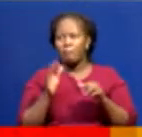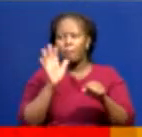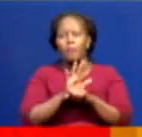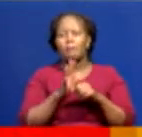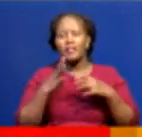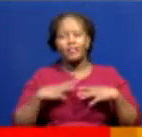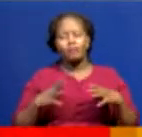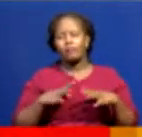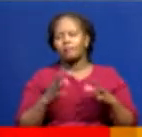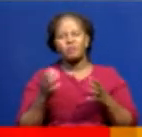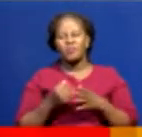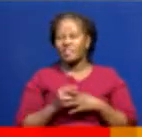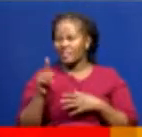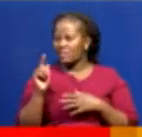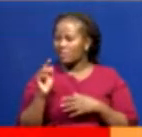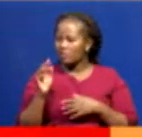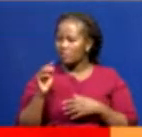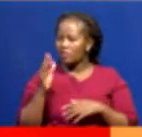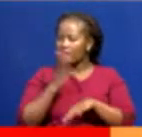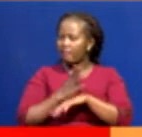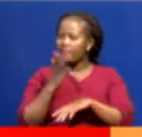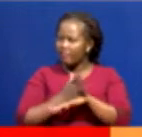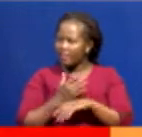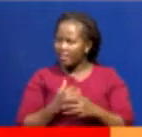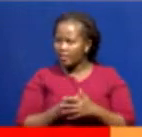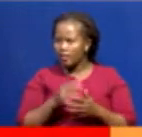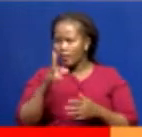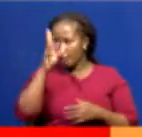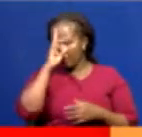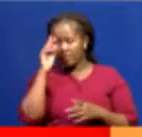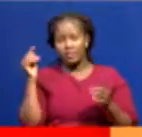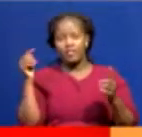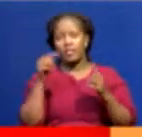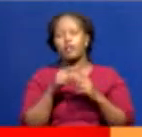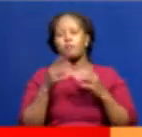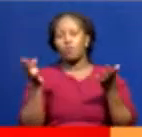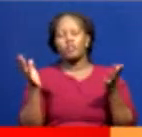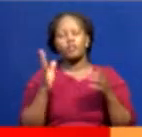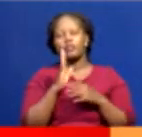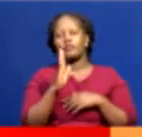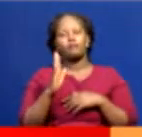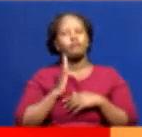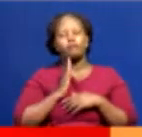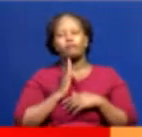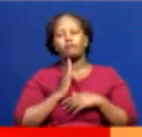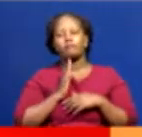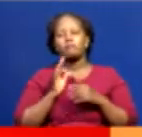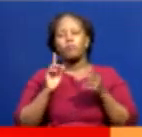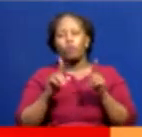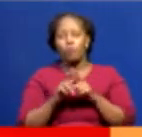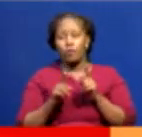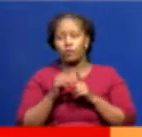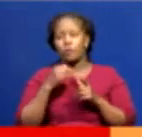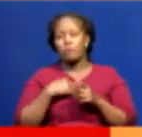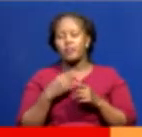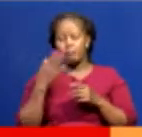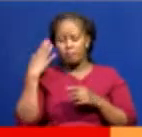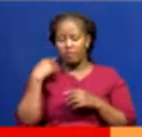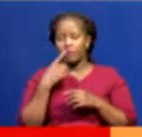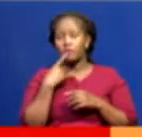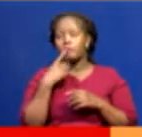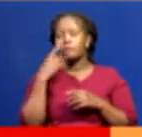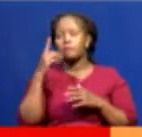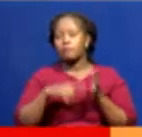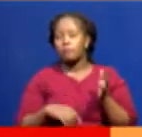wamekuwa kisema hivyo. Hapana, si kweli. Polisi kazi yao ni kuhakikisha kuna usalama, na vile nimesema awali Nancy